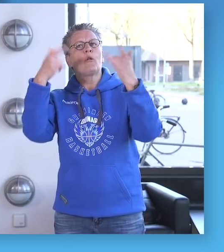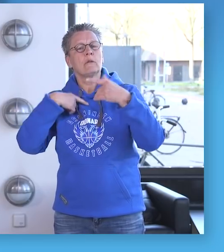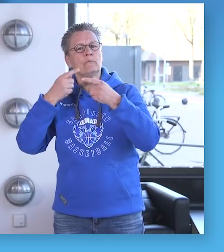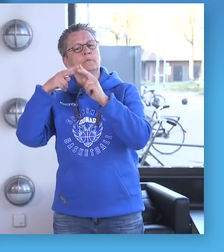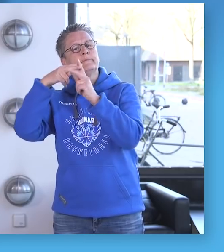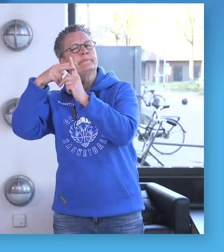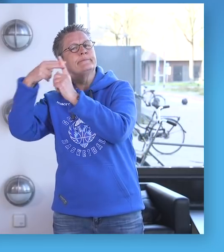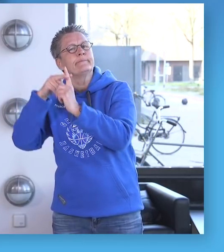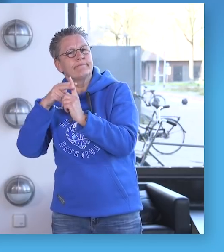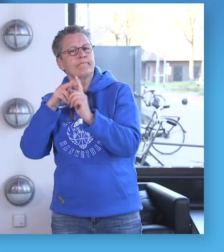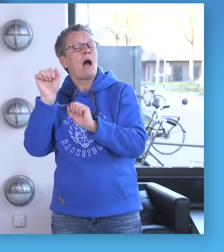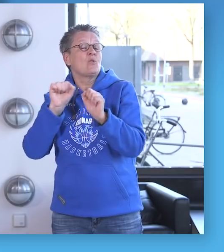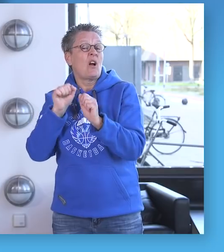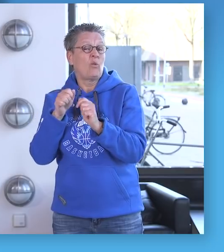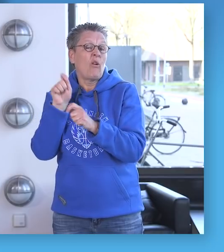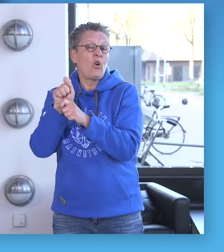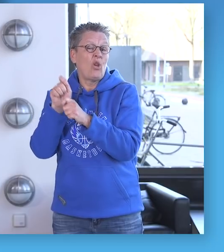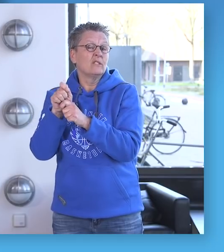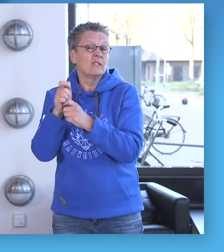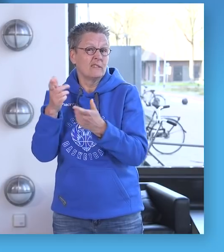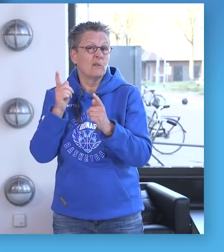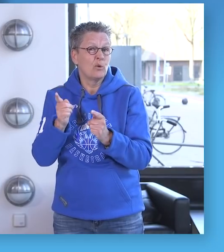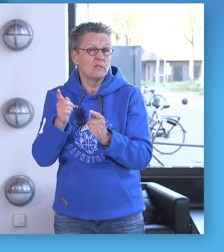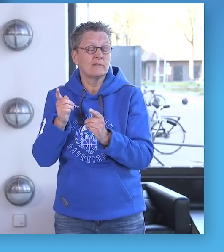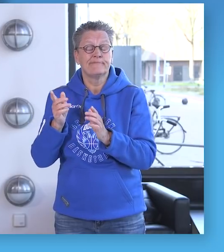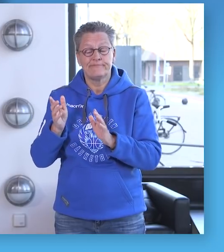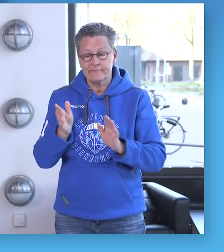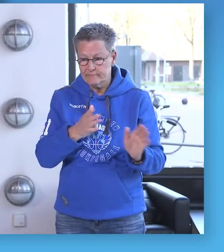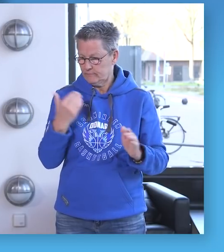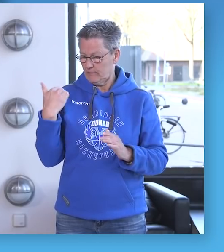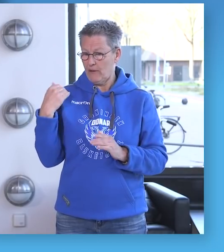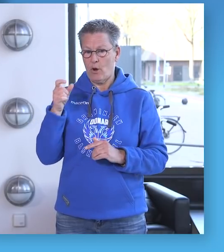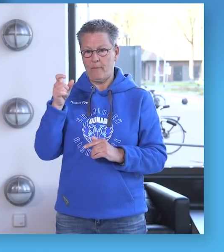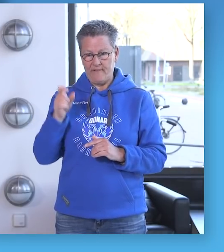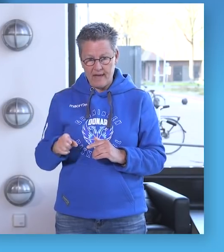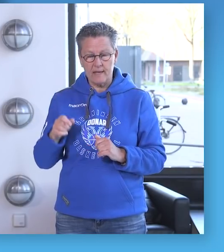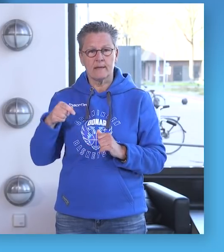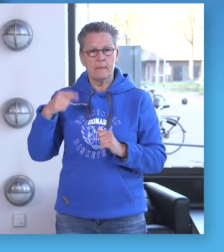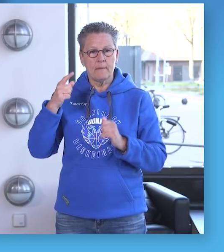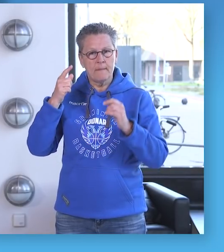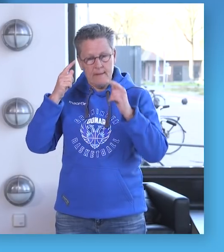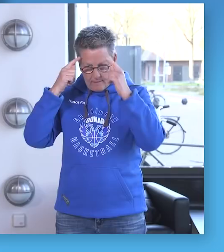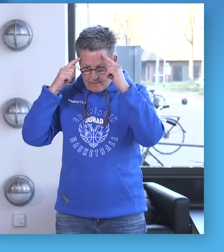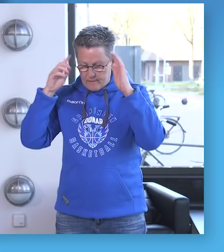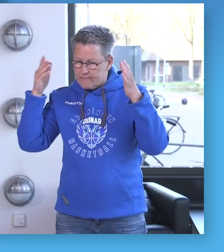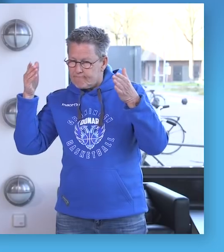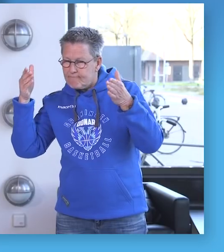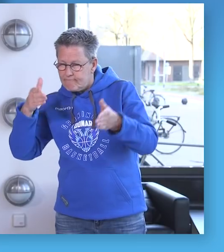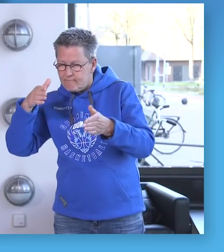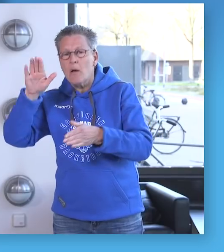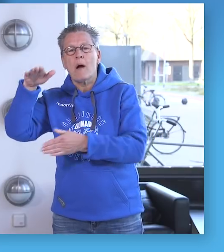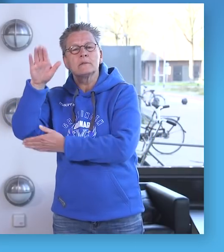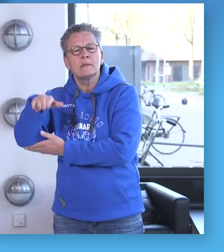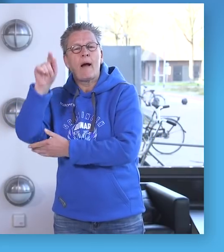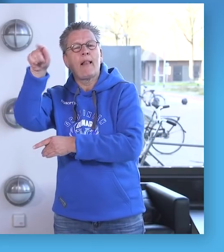klusjes. Maar nu merk ik wel de afgelopen week dat ik steeds meer weer met basketbal bezig ben. Ik heb contact met